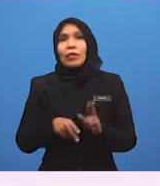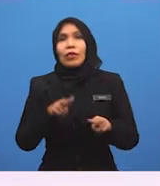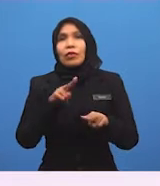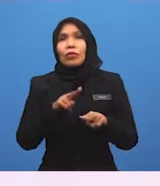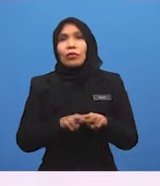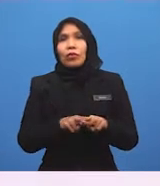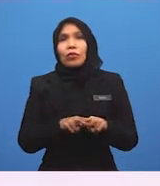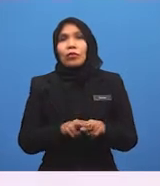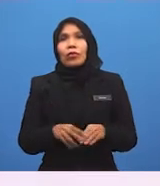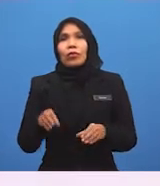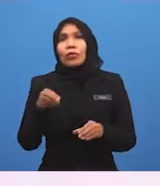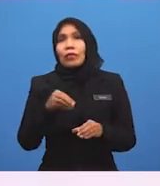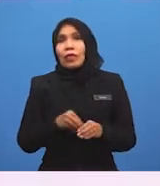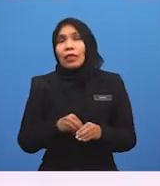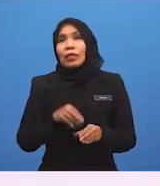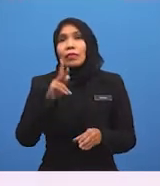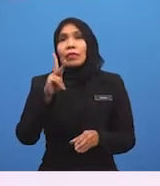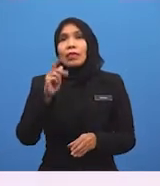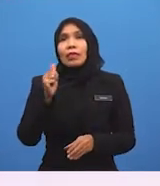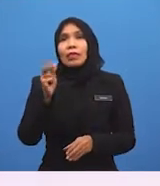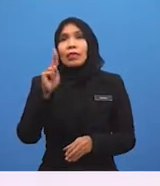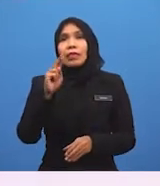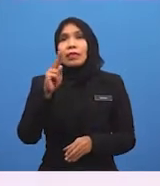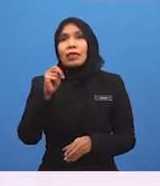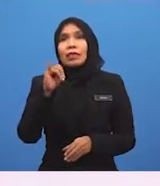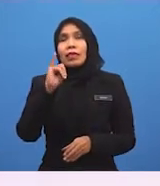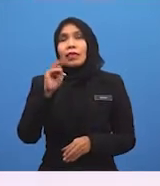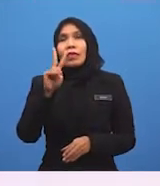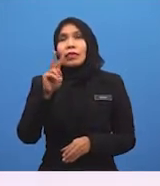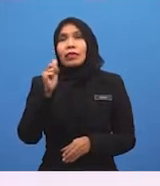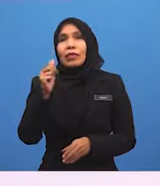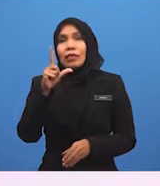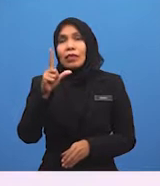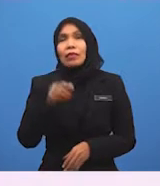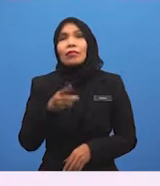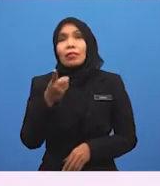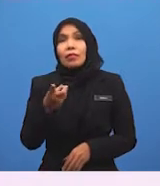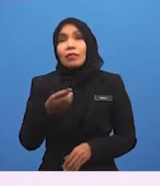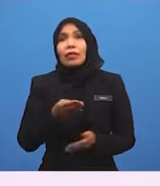dalam karnival tersebut. Dia memberikan makanan.